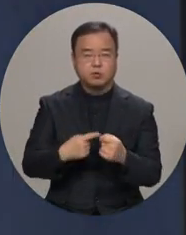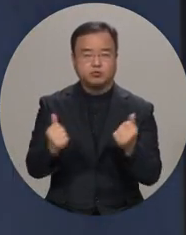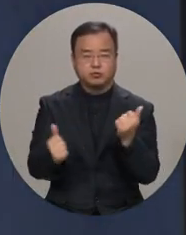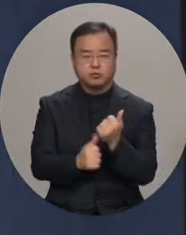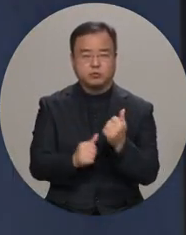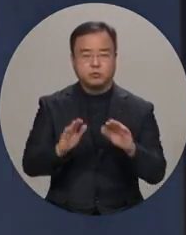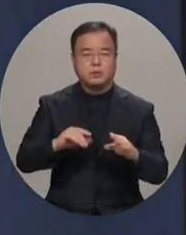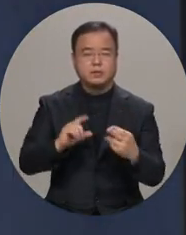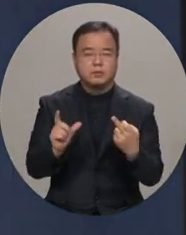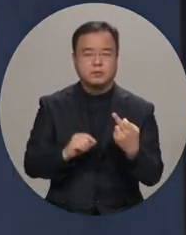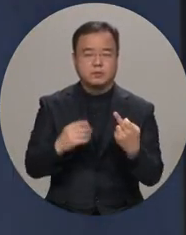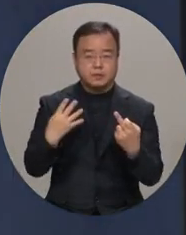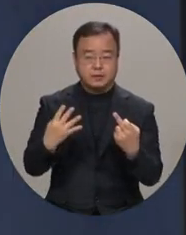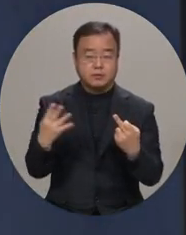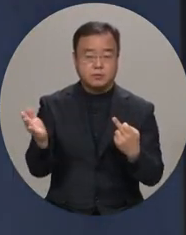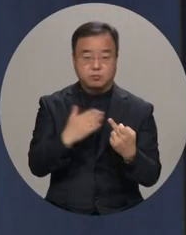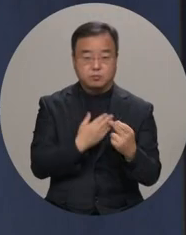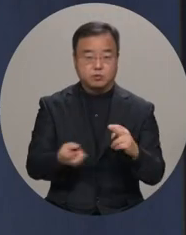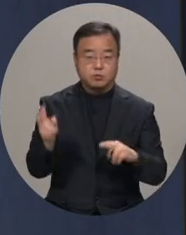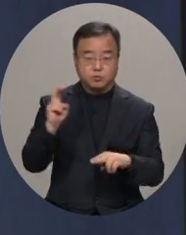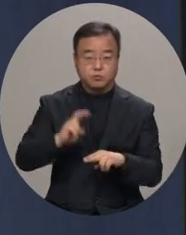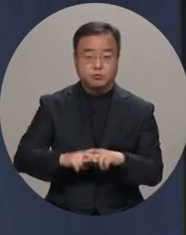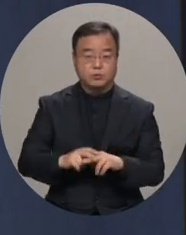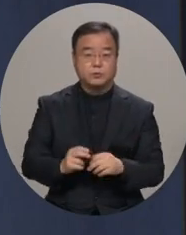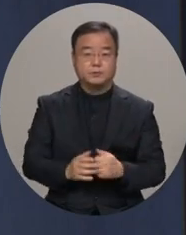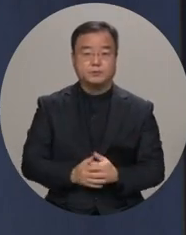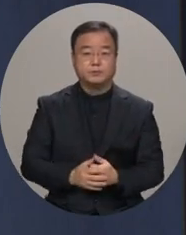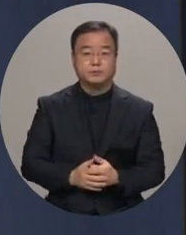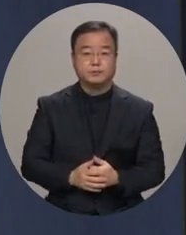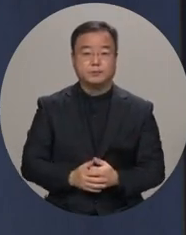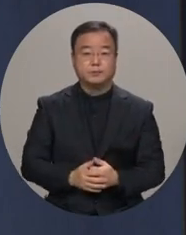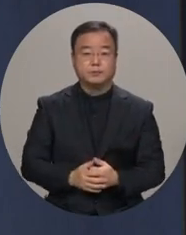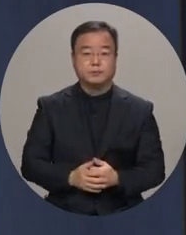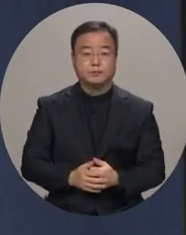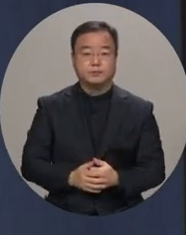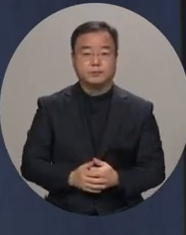12월 4일자로 취임합니다. EBS 뉴스 최희연입니다.